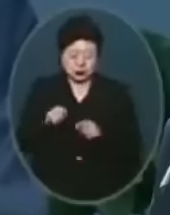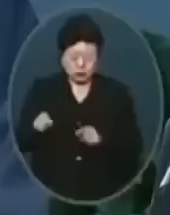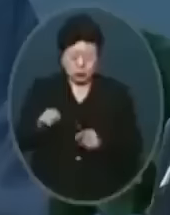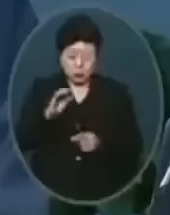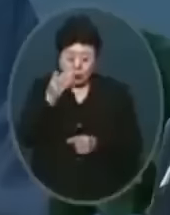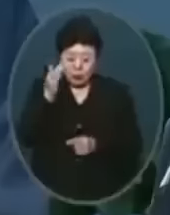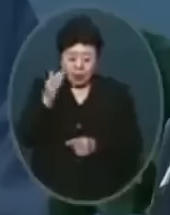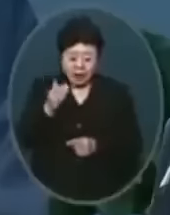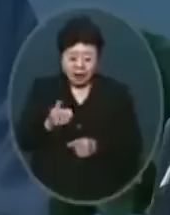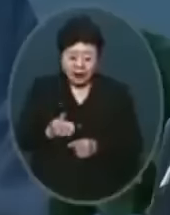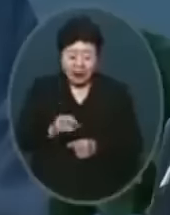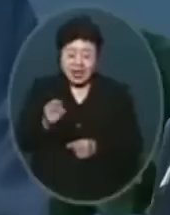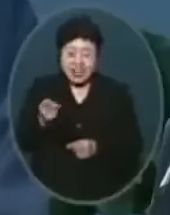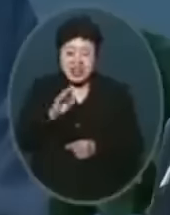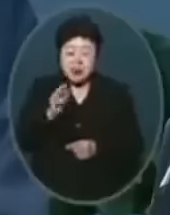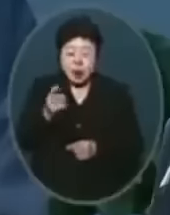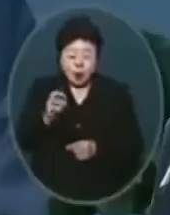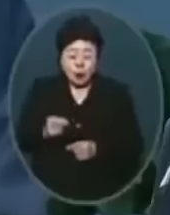희한한 일 아닙니까?